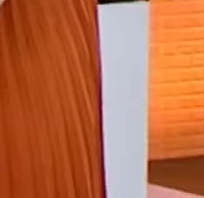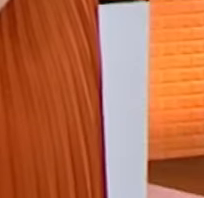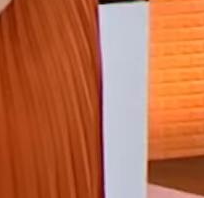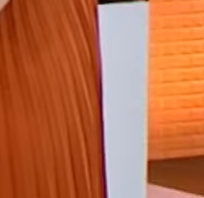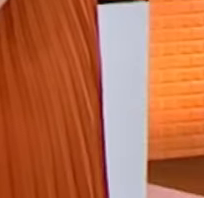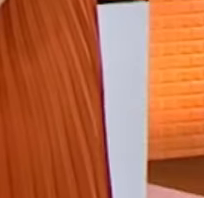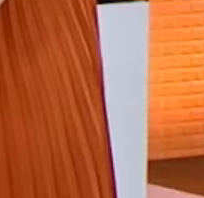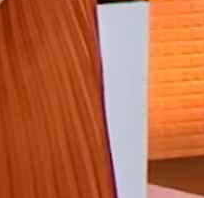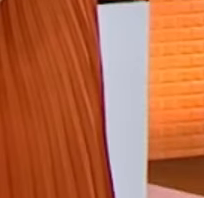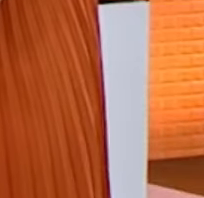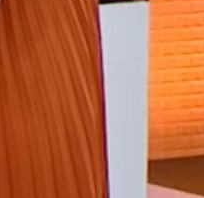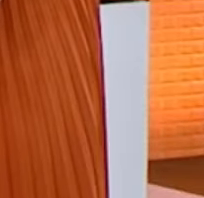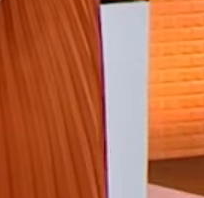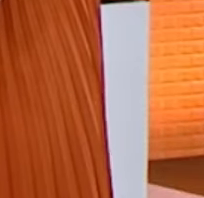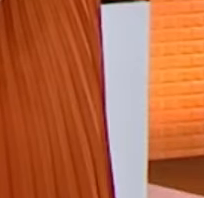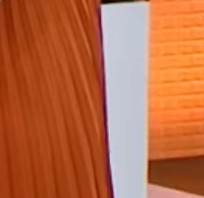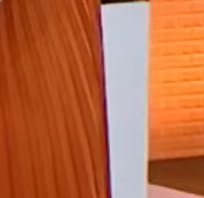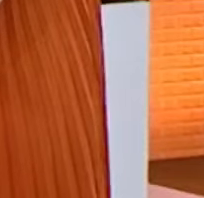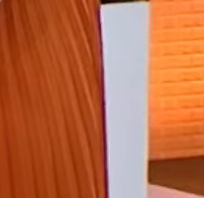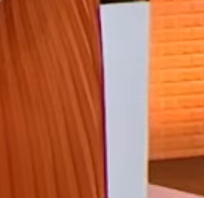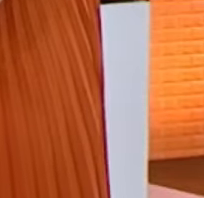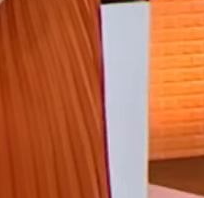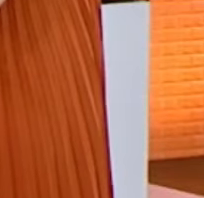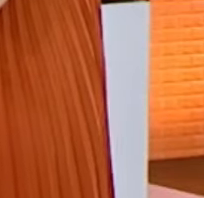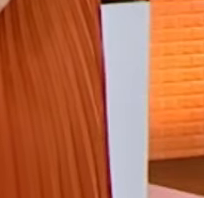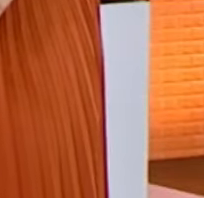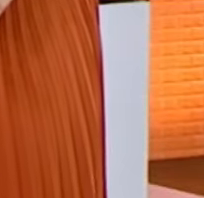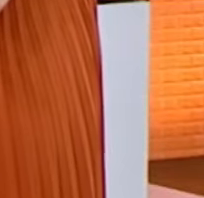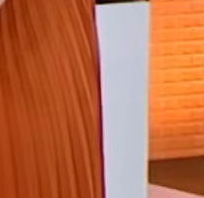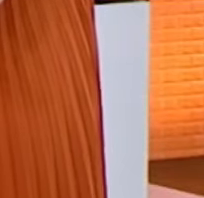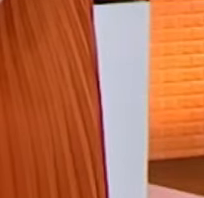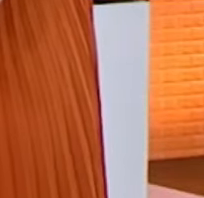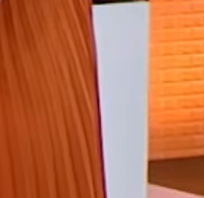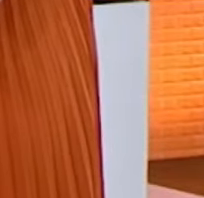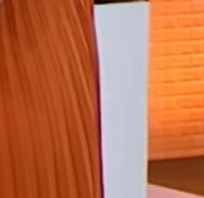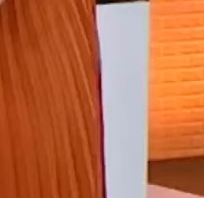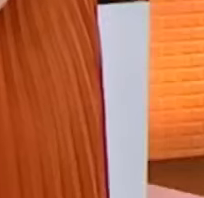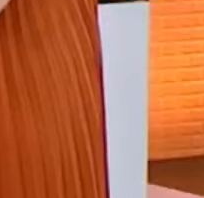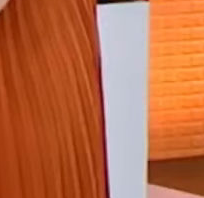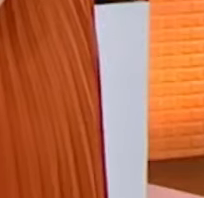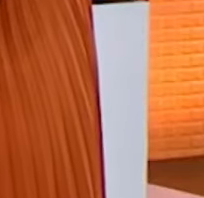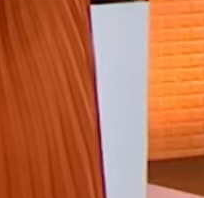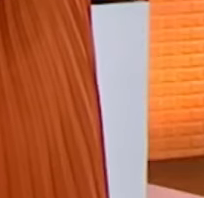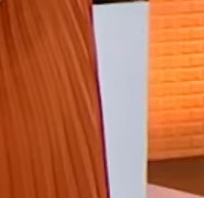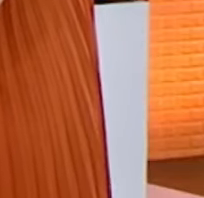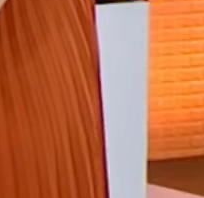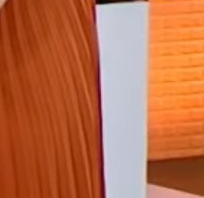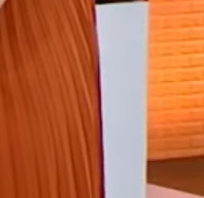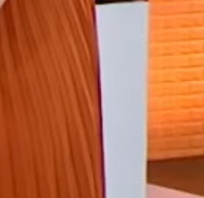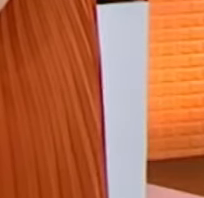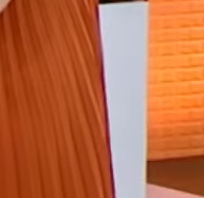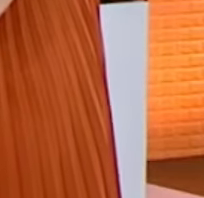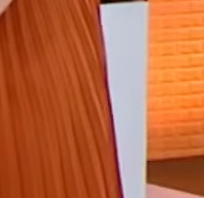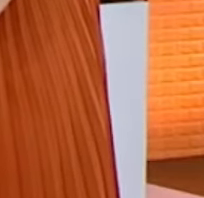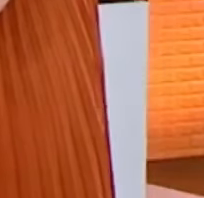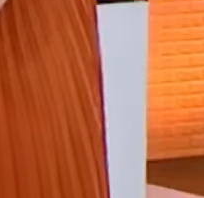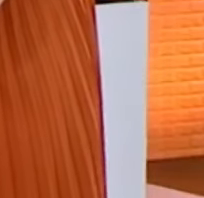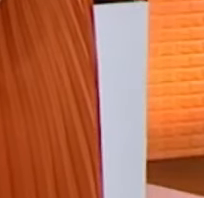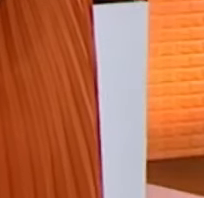Mga kapuso, para una ka sa mga balita, mag-subscribe sa GMA Integrated News sa YouTube. Sa mga kapuso abroad, subaybayan niyo po